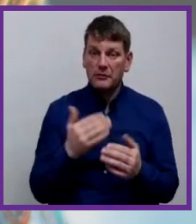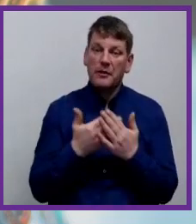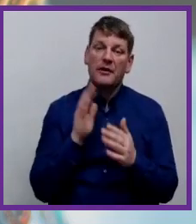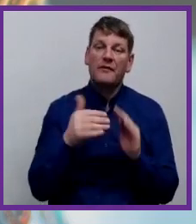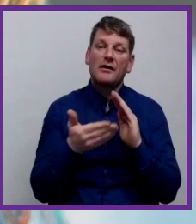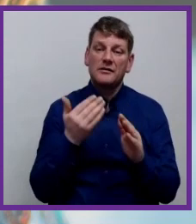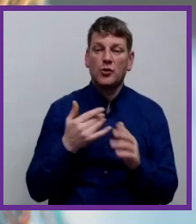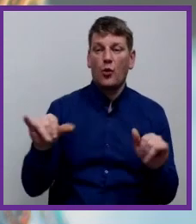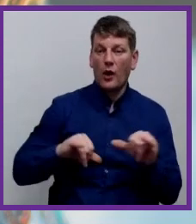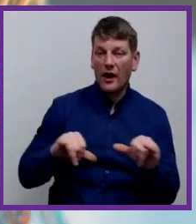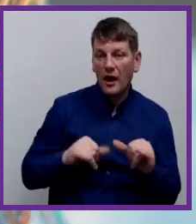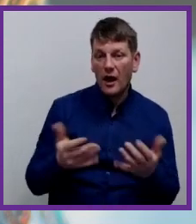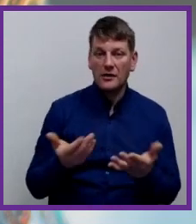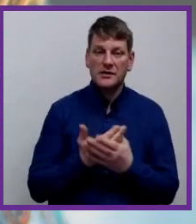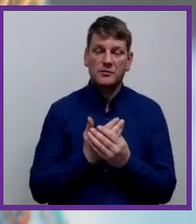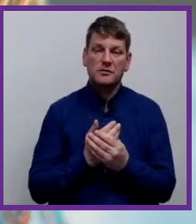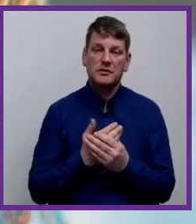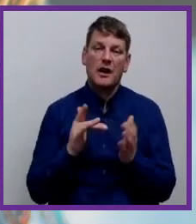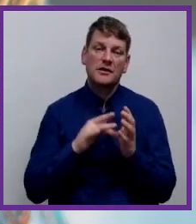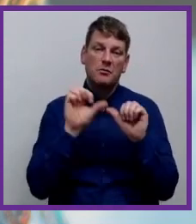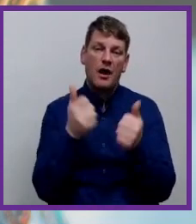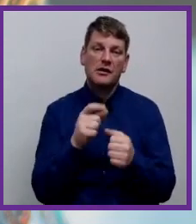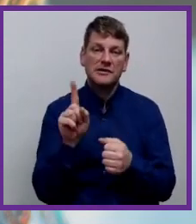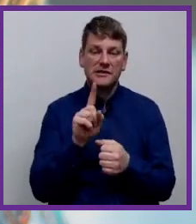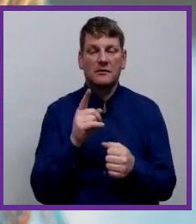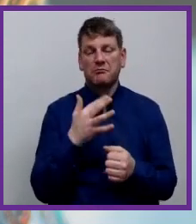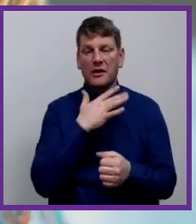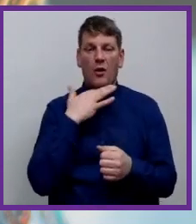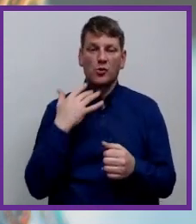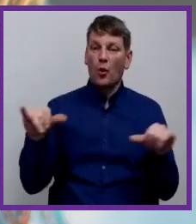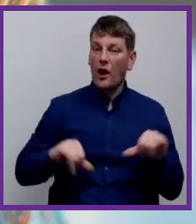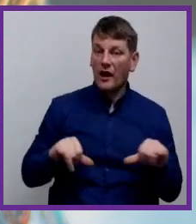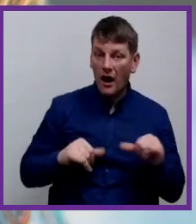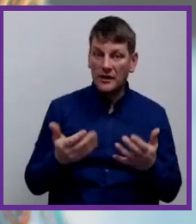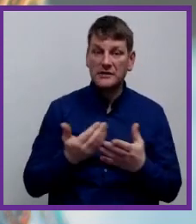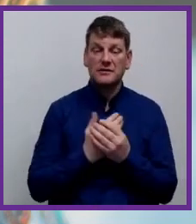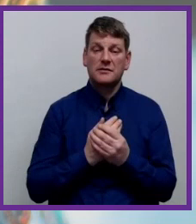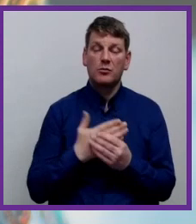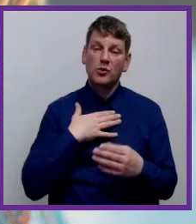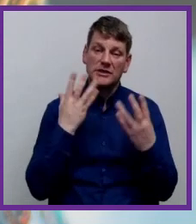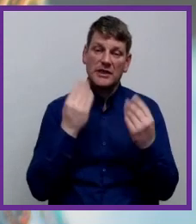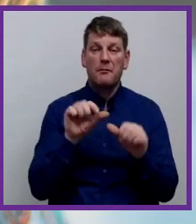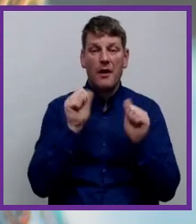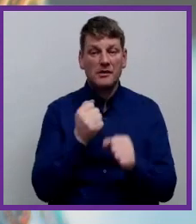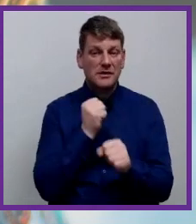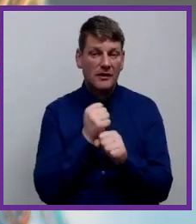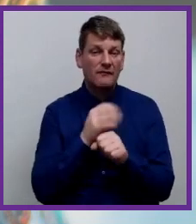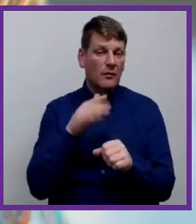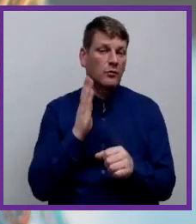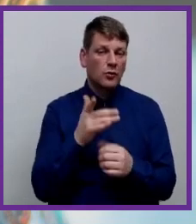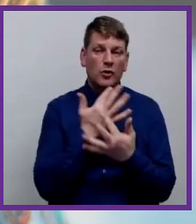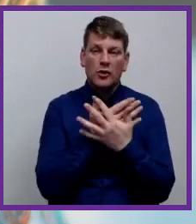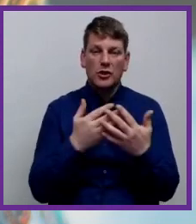atsaukties uz huligānismu, ka kāds mākslas darbs ir pārāk huligānis, jo, nu, mūsdienās mākslas darbi var būt arī